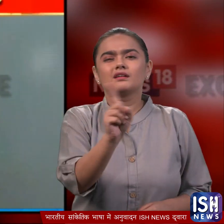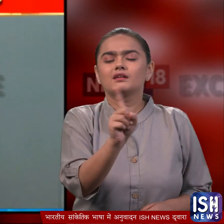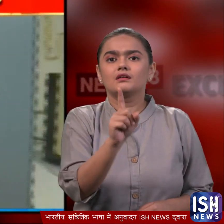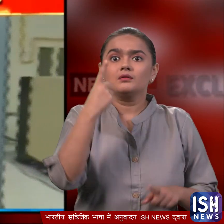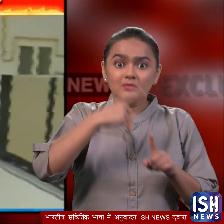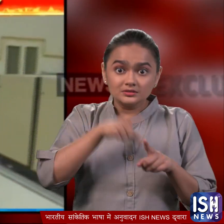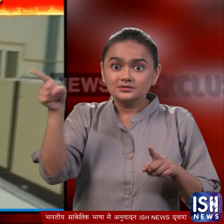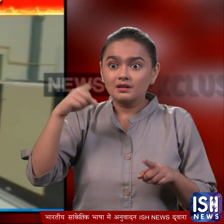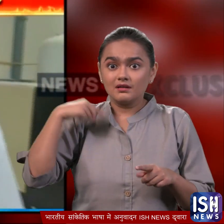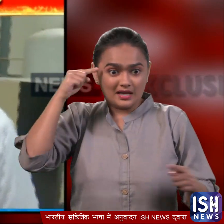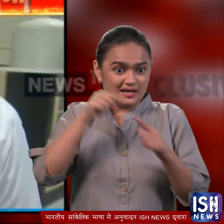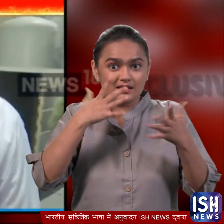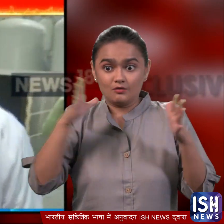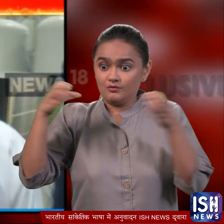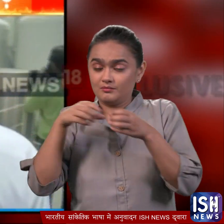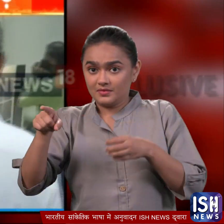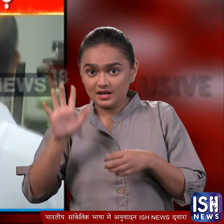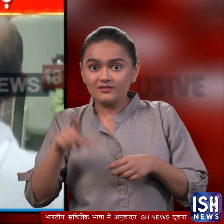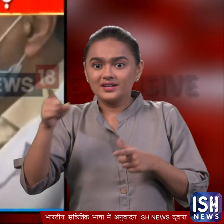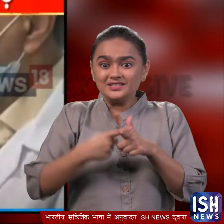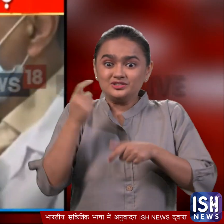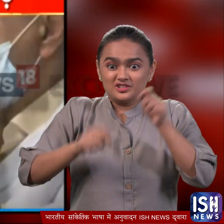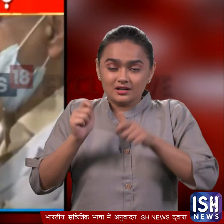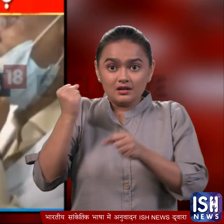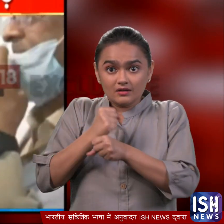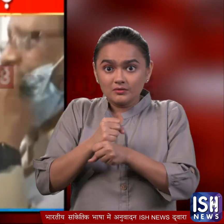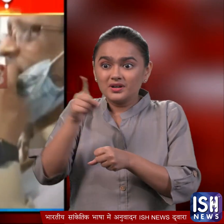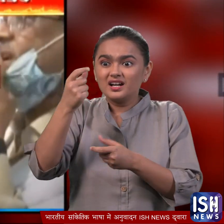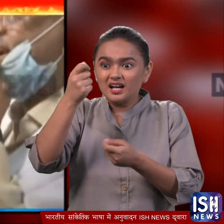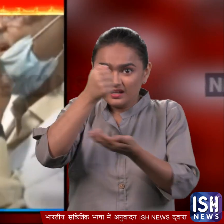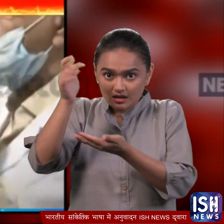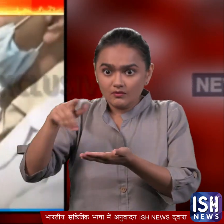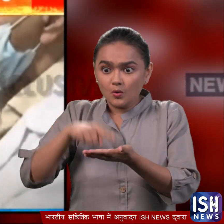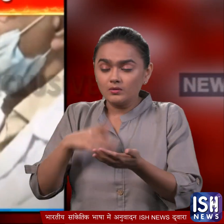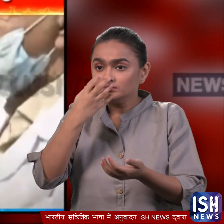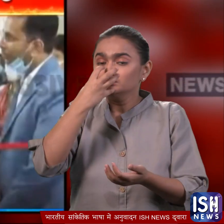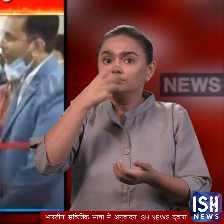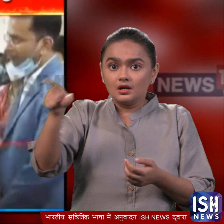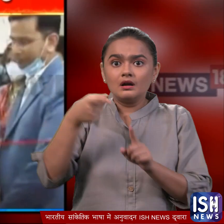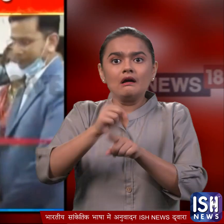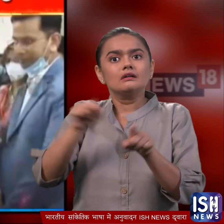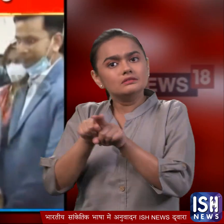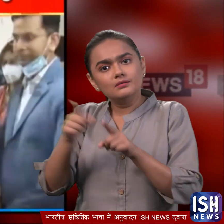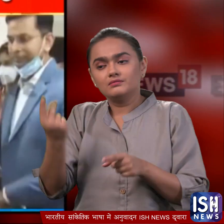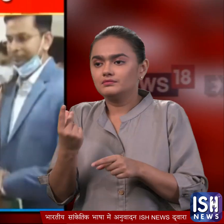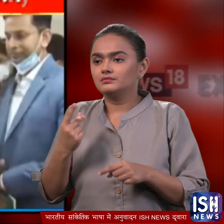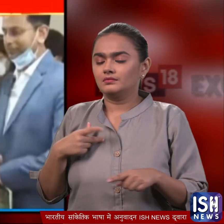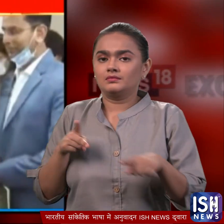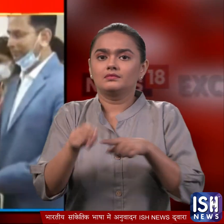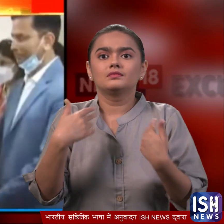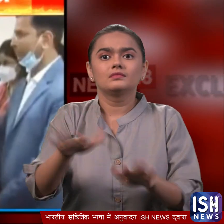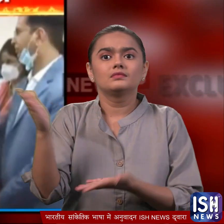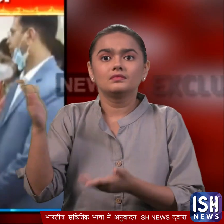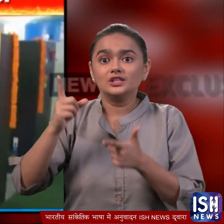पीएम केयर्स फंड बनाने पर भी विपक्ष ने बड़ा हंगामा खड़ा किया था और अब झारखंड सरकार ने भी इस फंड से बने ऑक्सीजन प्लांट का एक दिन पहले